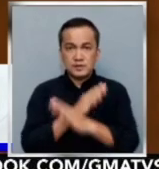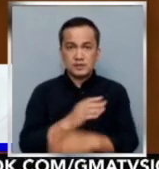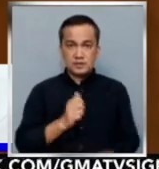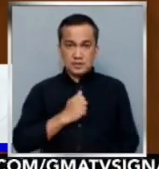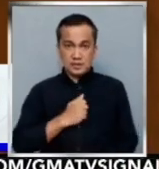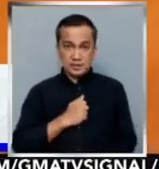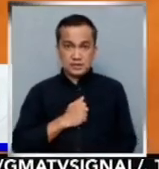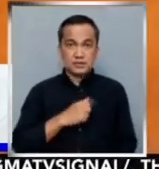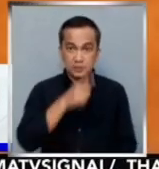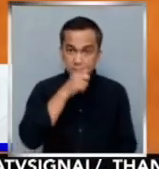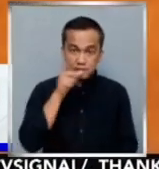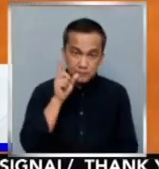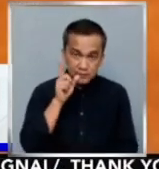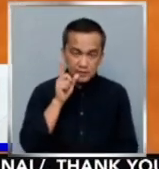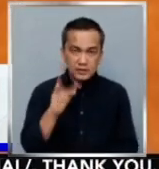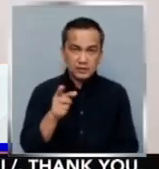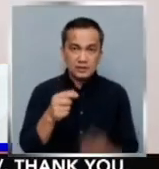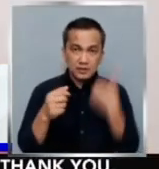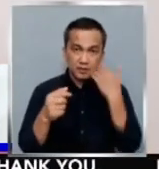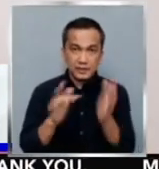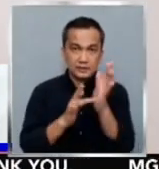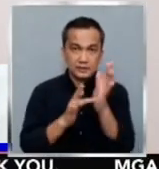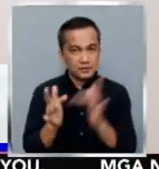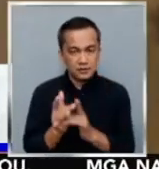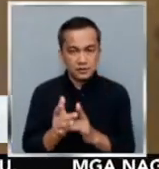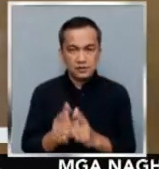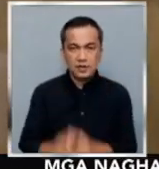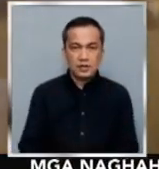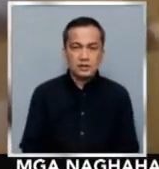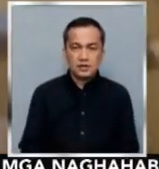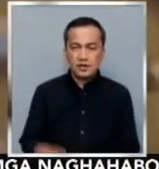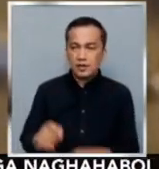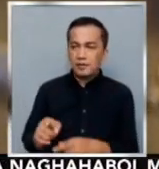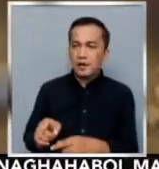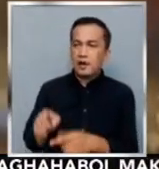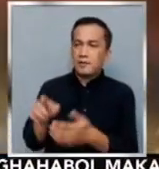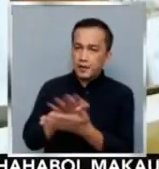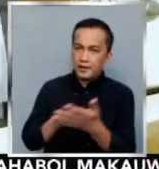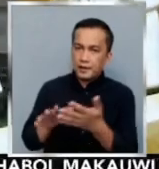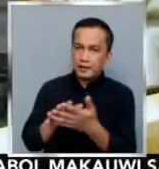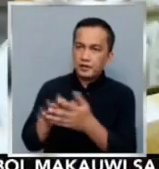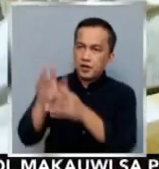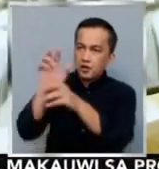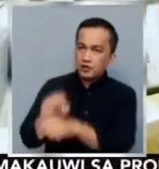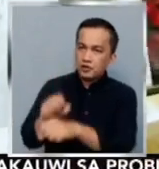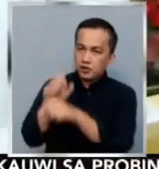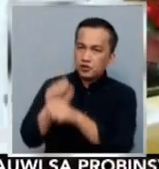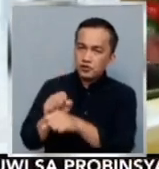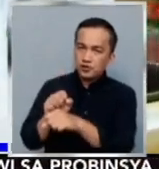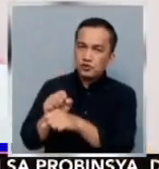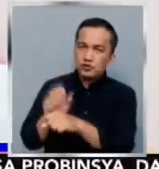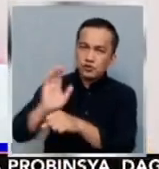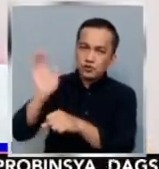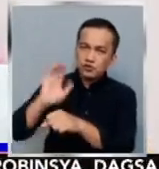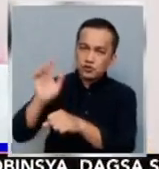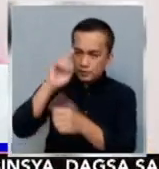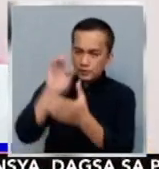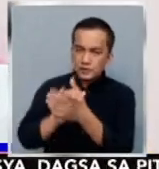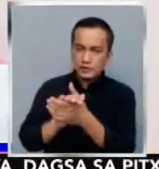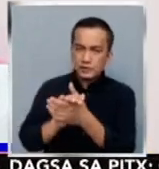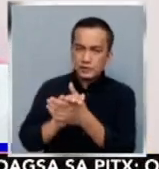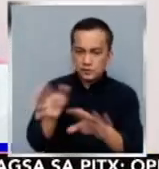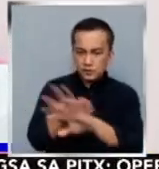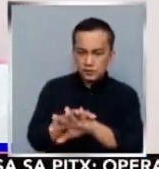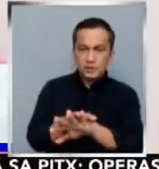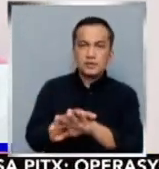kung kailan patay si Jesus. Ito ay paghahalo ng katutubong paniniwala at pati ng Kristyanismo. Ay paniniwala ng